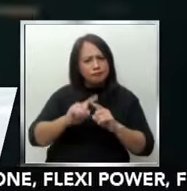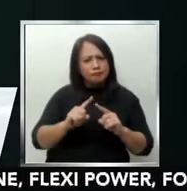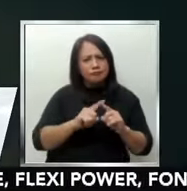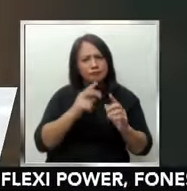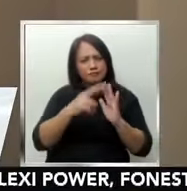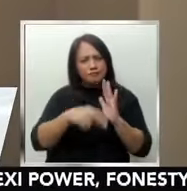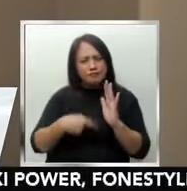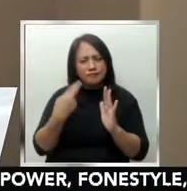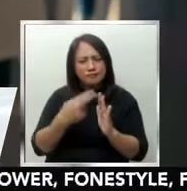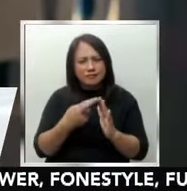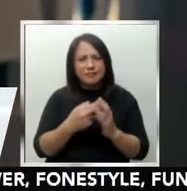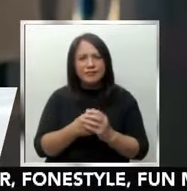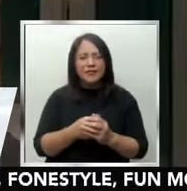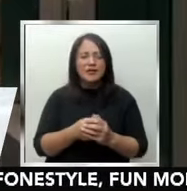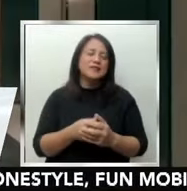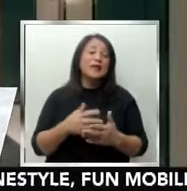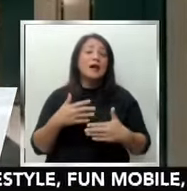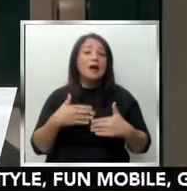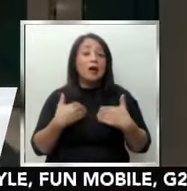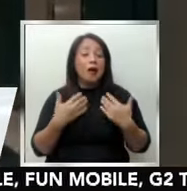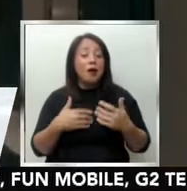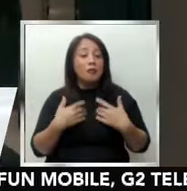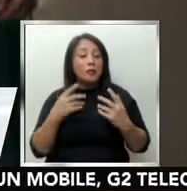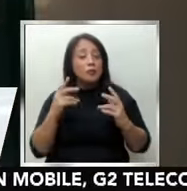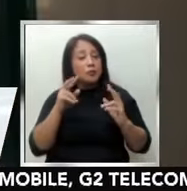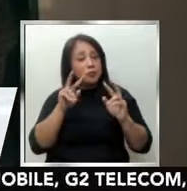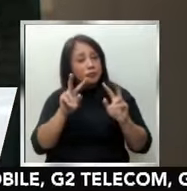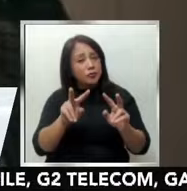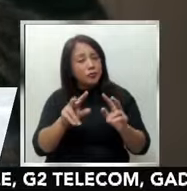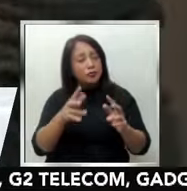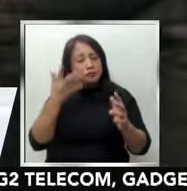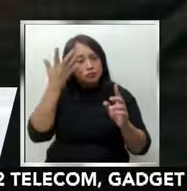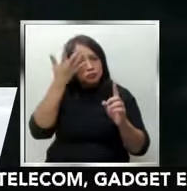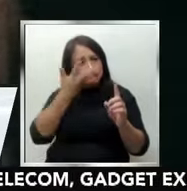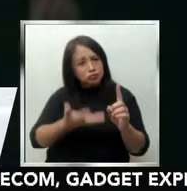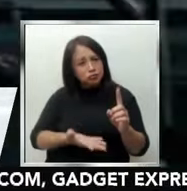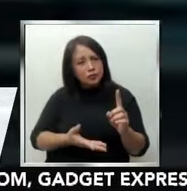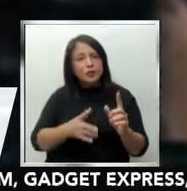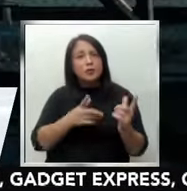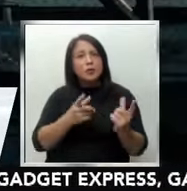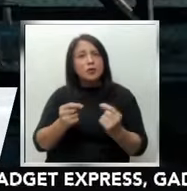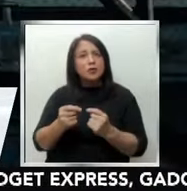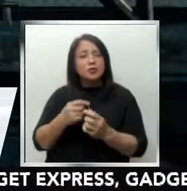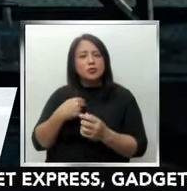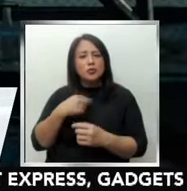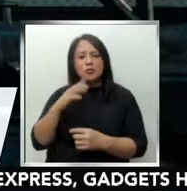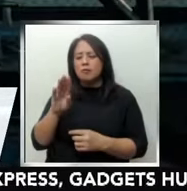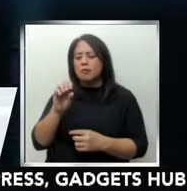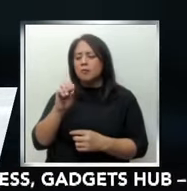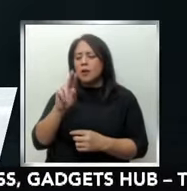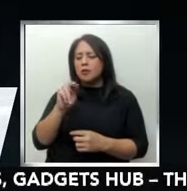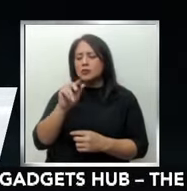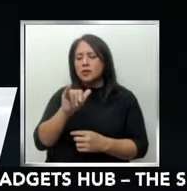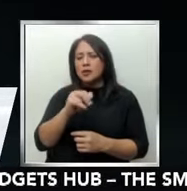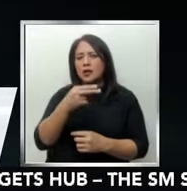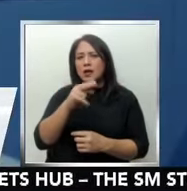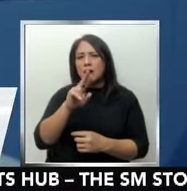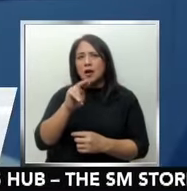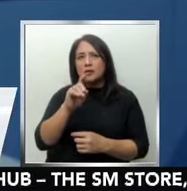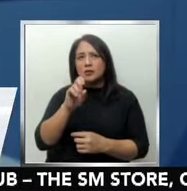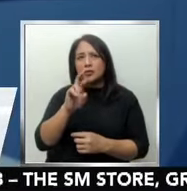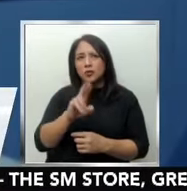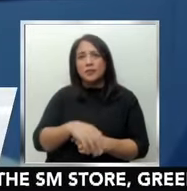kinatutuwaan na rin ng netizens ang lo at pagganap ng Bounty hunters ang look nga raw ni Michelle d bilang si